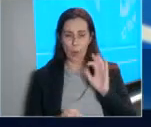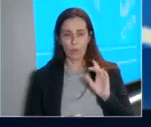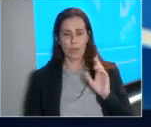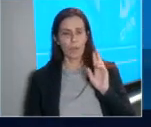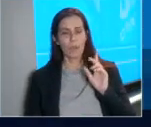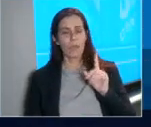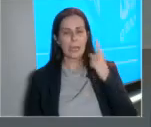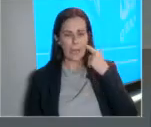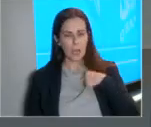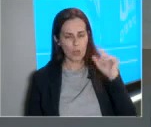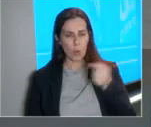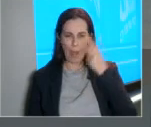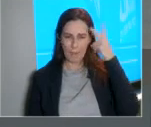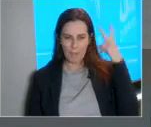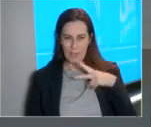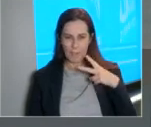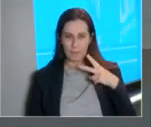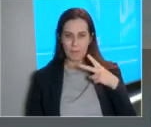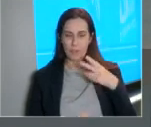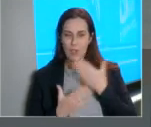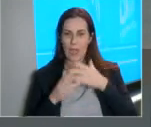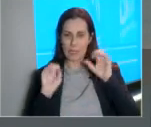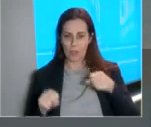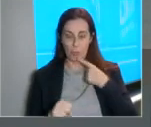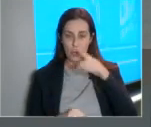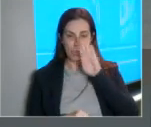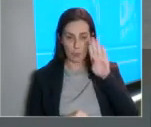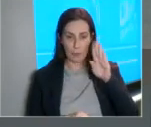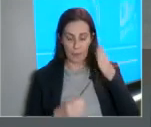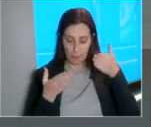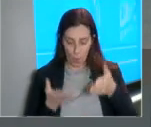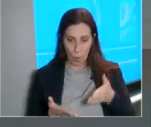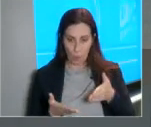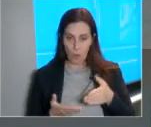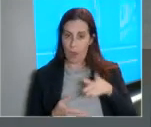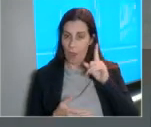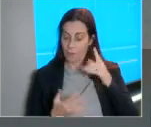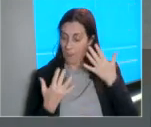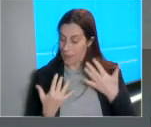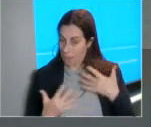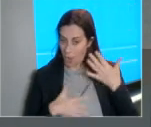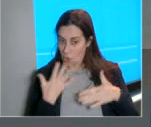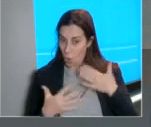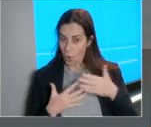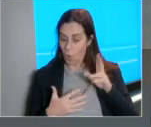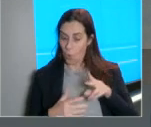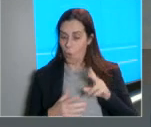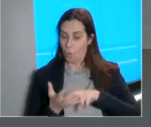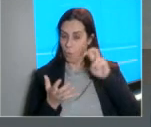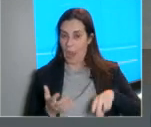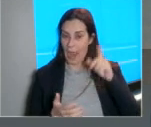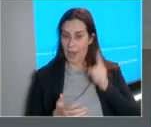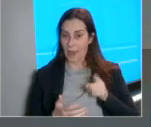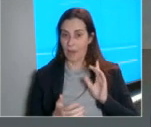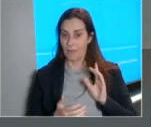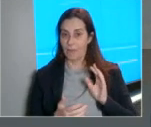מה. נדמה לי שכולם מבינים שמתווה הנשיא אומר שנתניהו כאן. נכון. אבל מתישהו הולך לנבצרות, נכון. זה אחד. זה